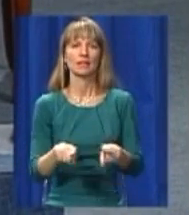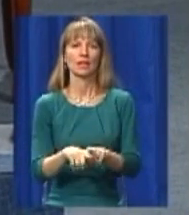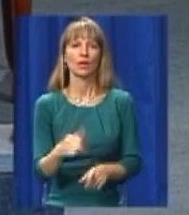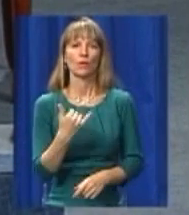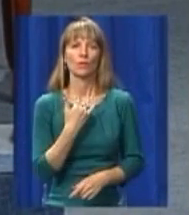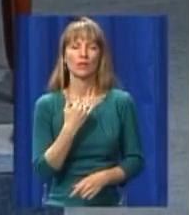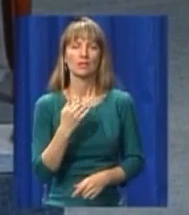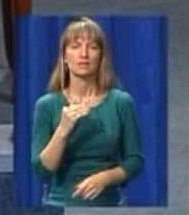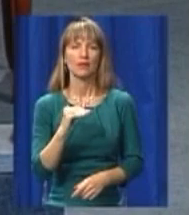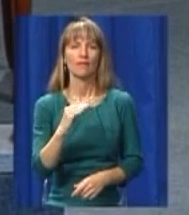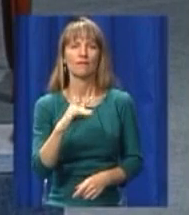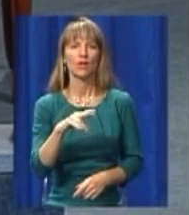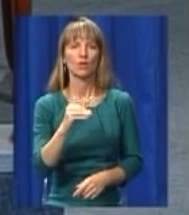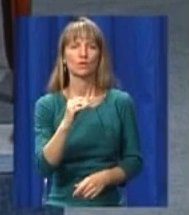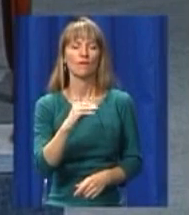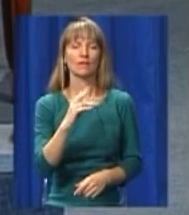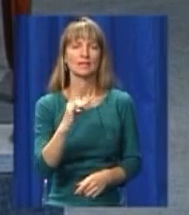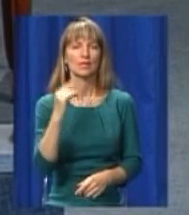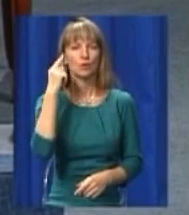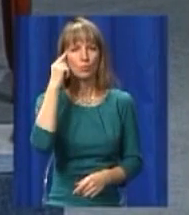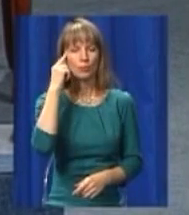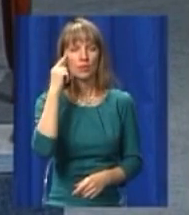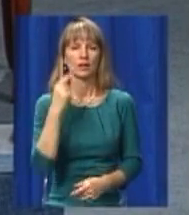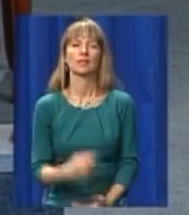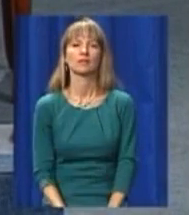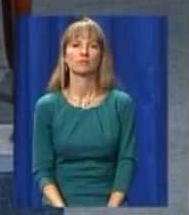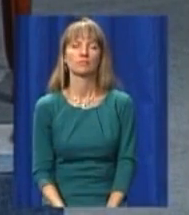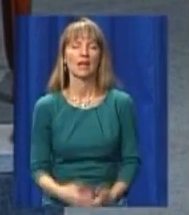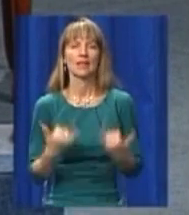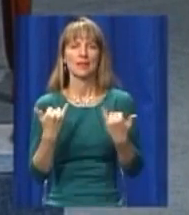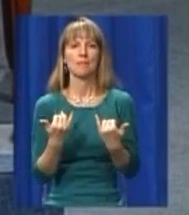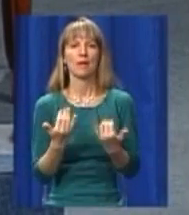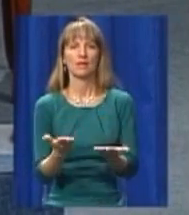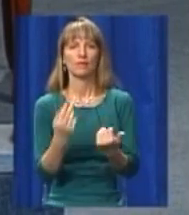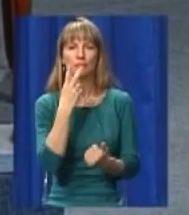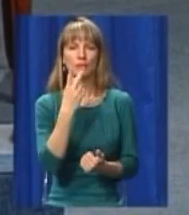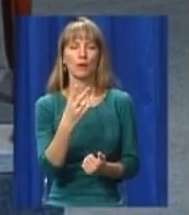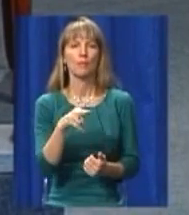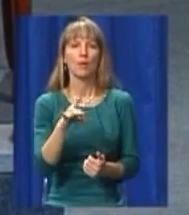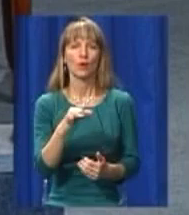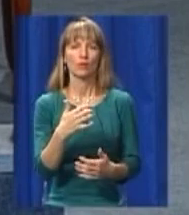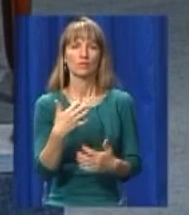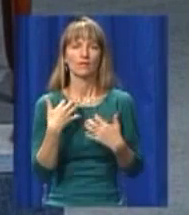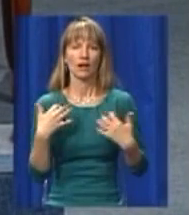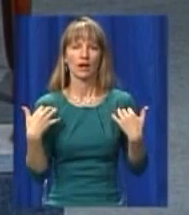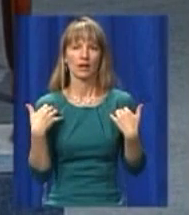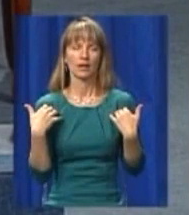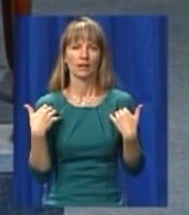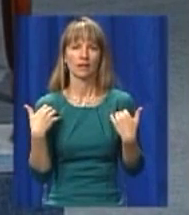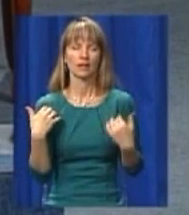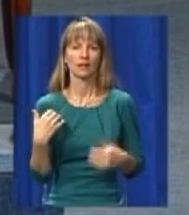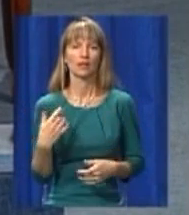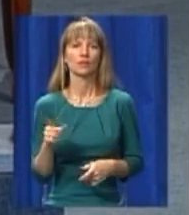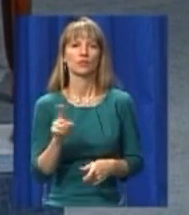нас філософські думки, ми вже тут зафілософствували. А тепер давай поговоримо про тваринок. Я знаю, що дуже такий тваринок